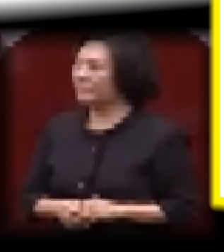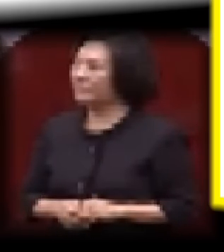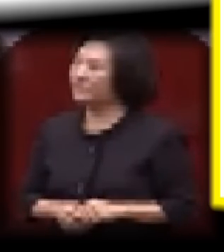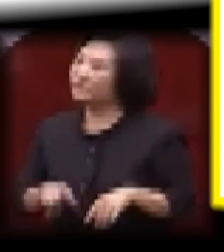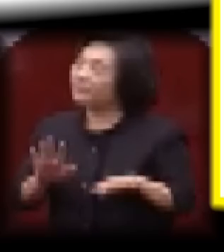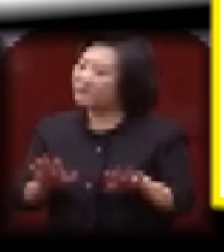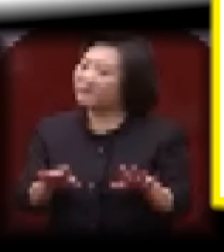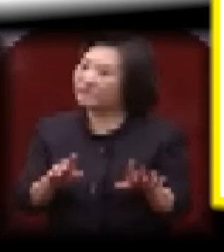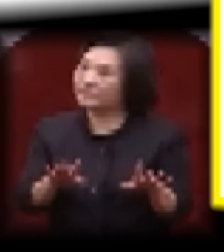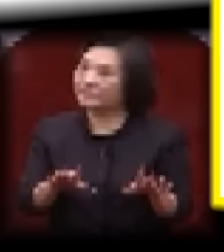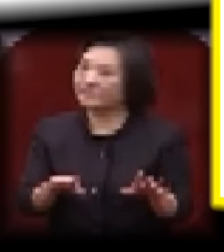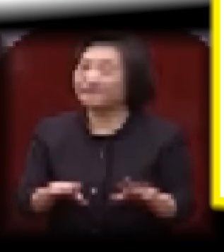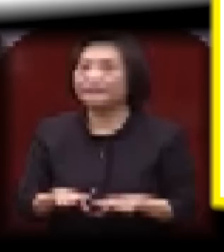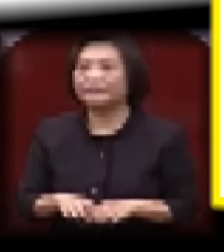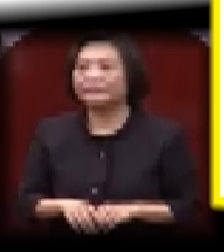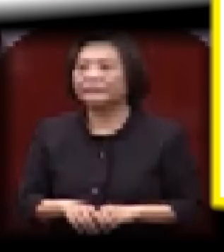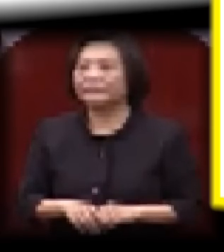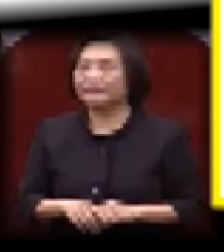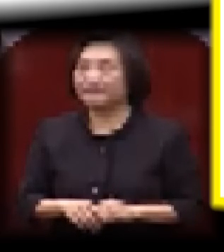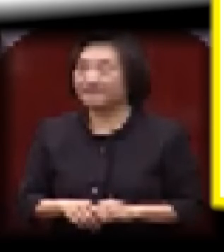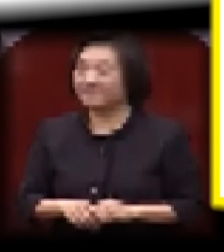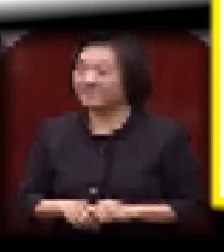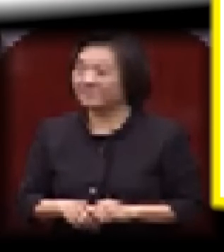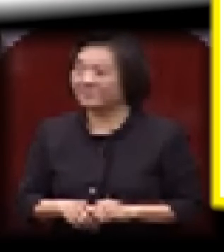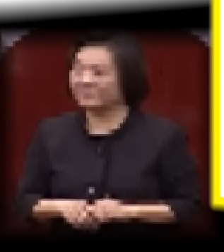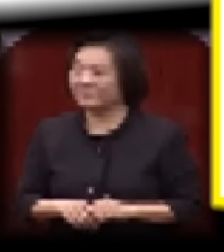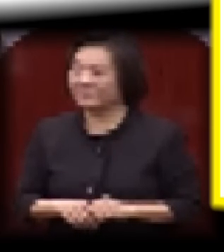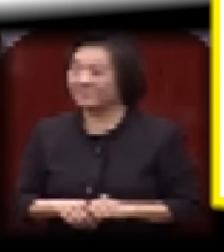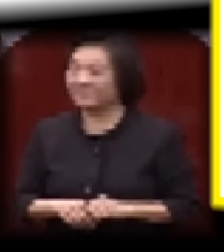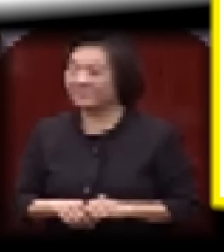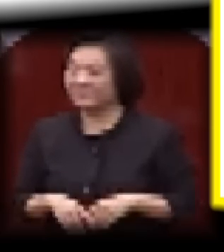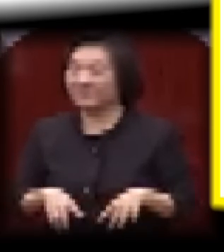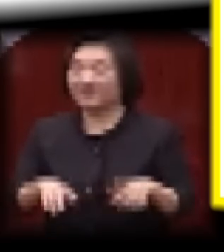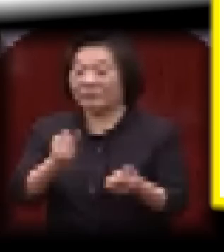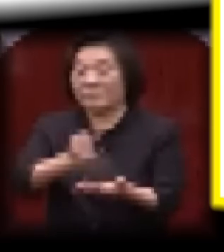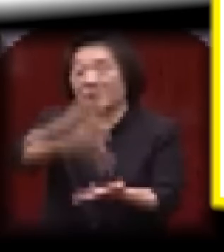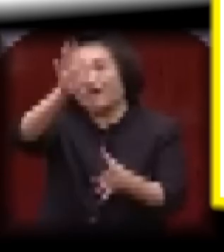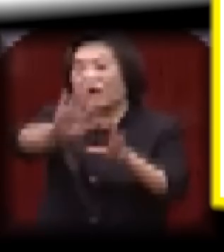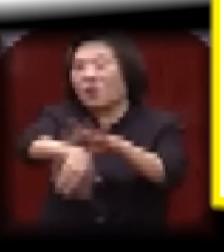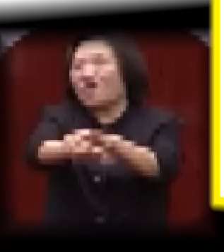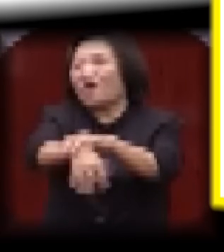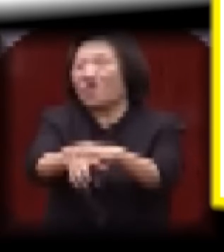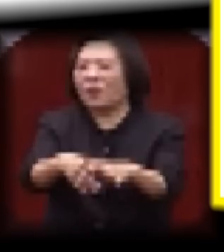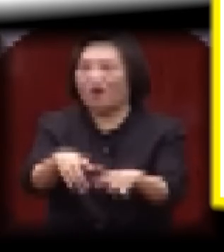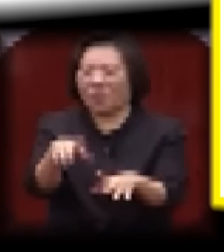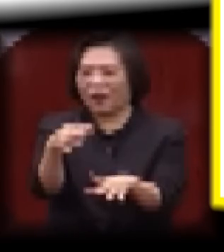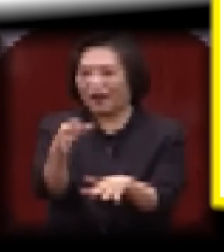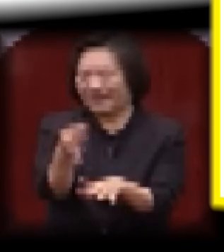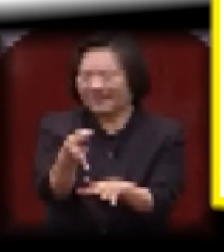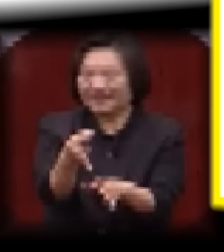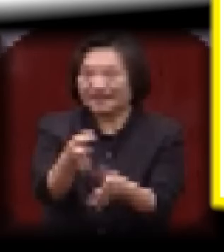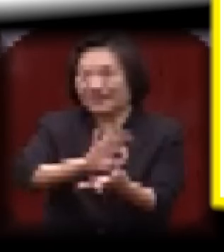那整个这个空屋，你知道这个空屋成本持有太低，你知道原则上